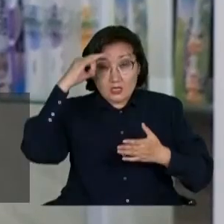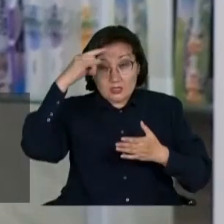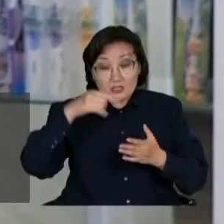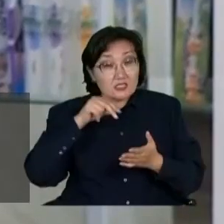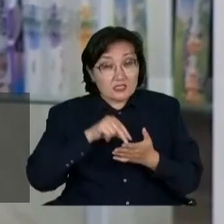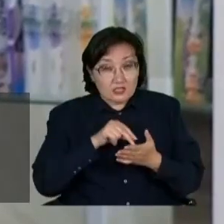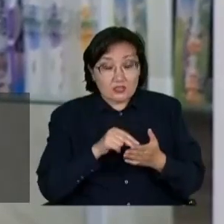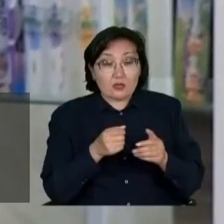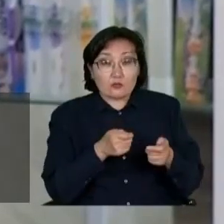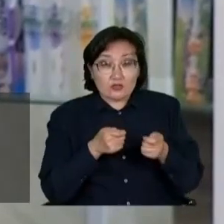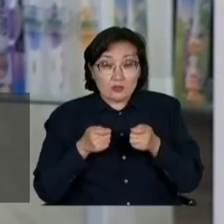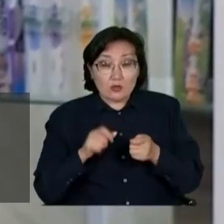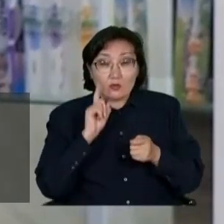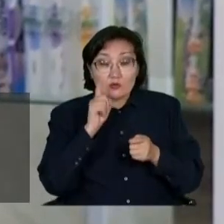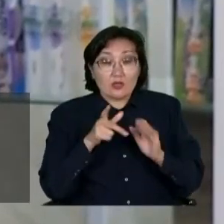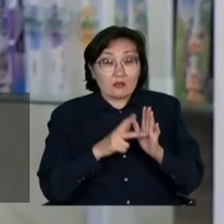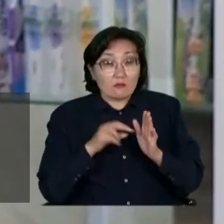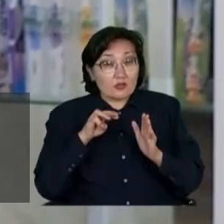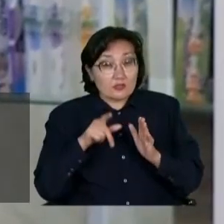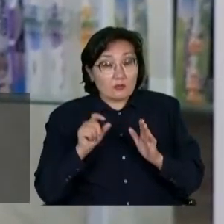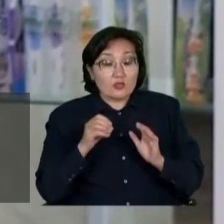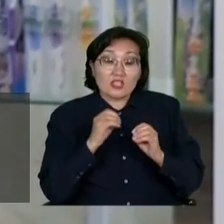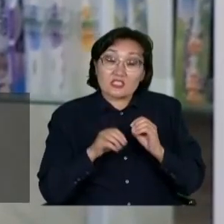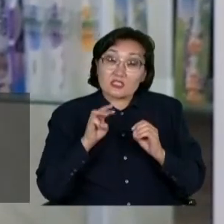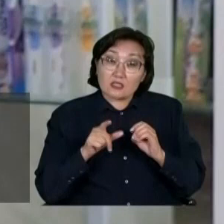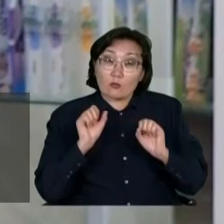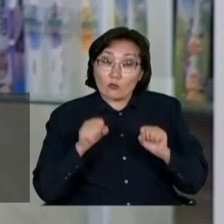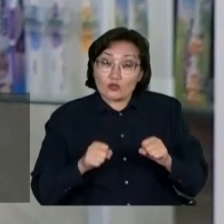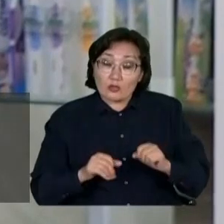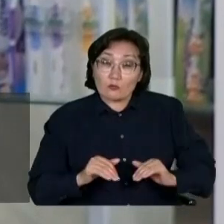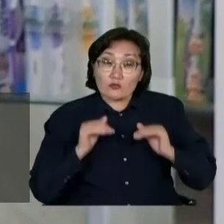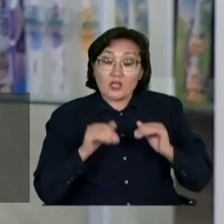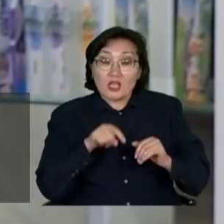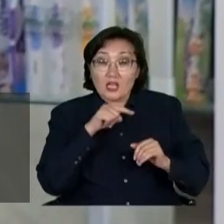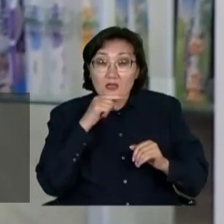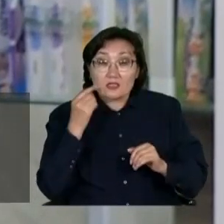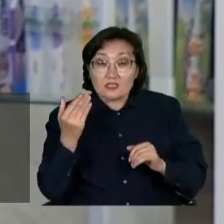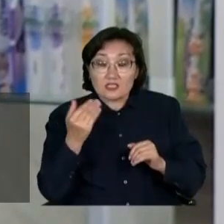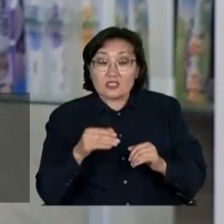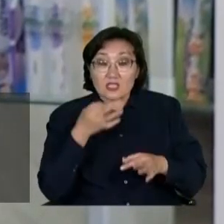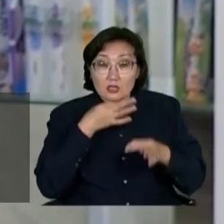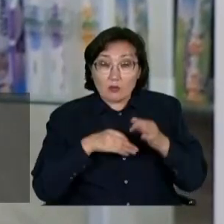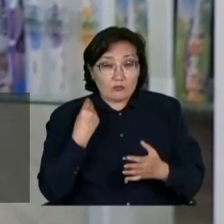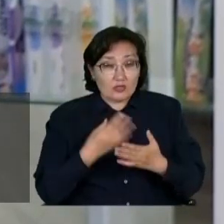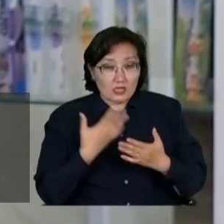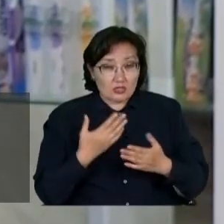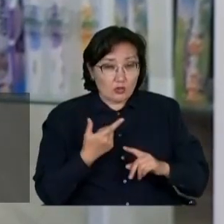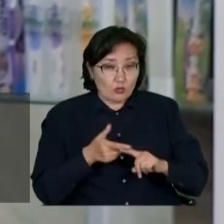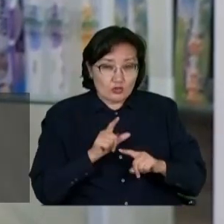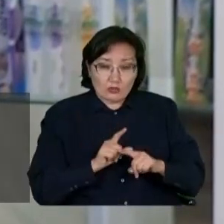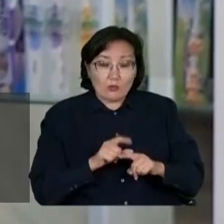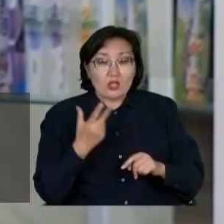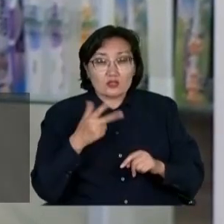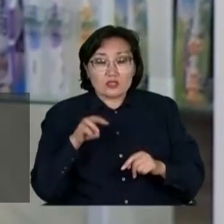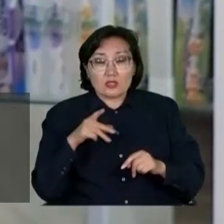там за год может быть на 8 тенге, на 10 тенге изменится. Российские, к сожалению, дорожают. Дорожают на глазах. 30